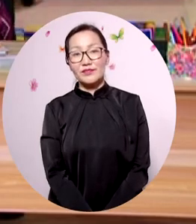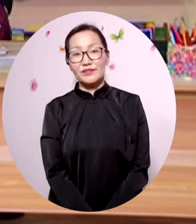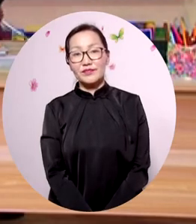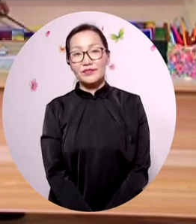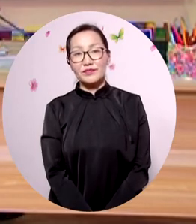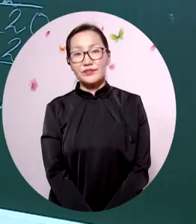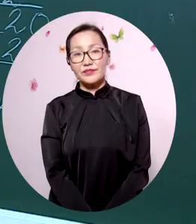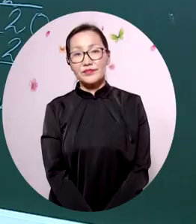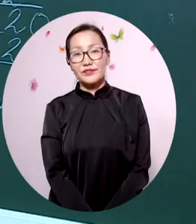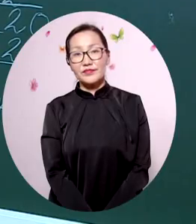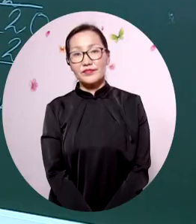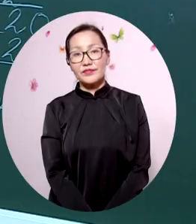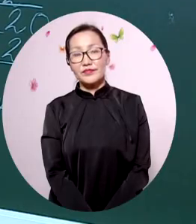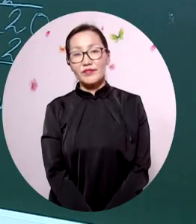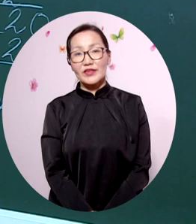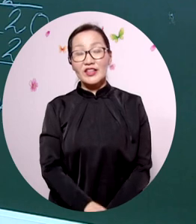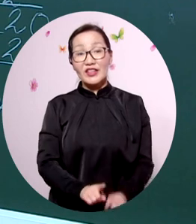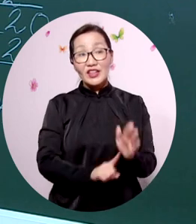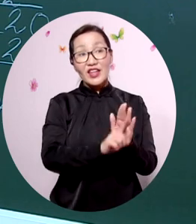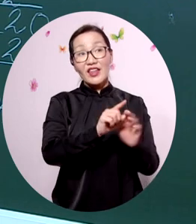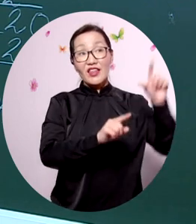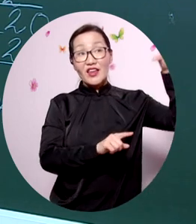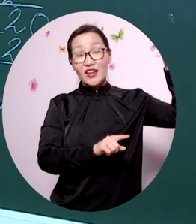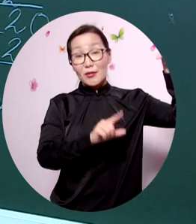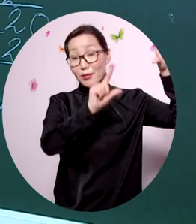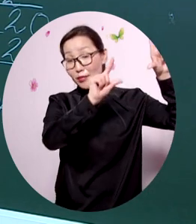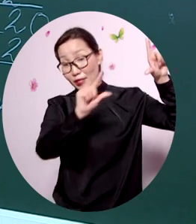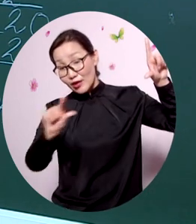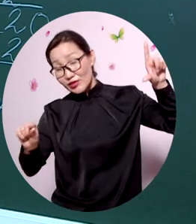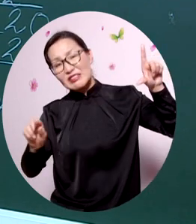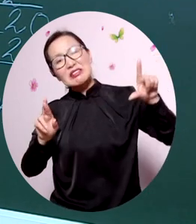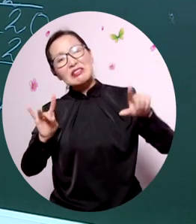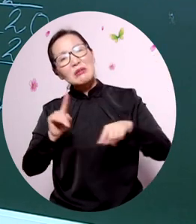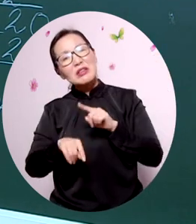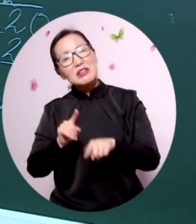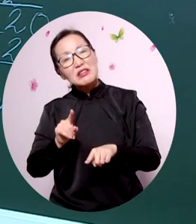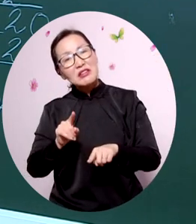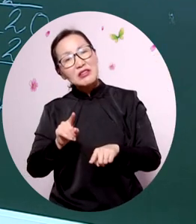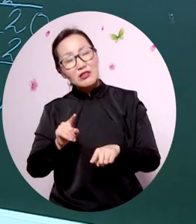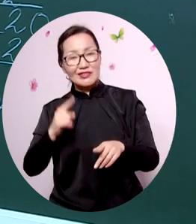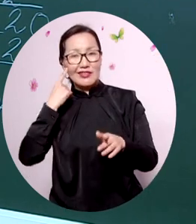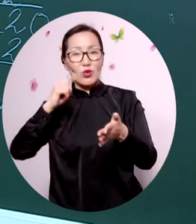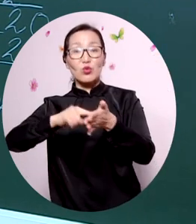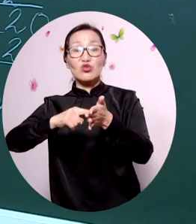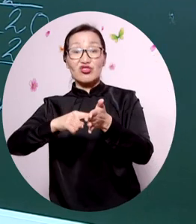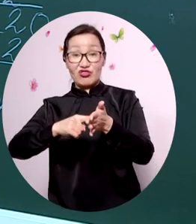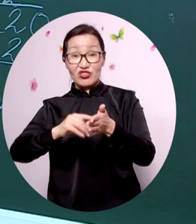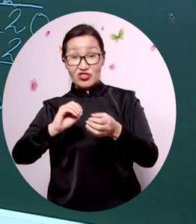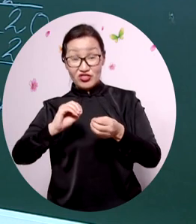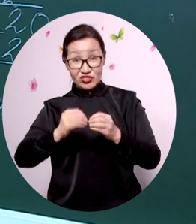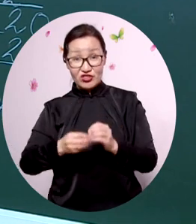Метр руу шилжүүлээ. Тэгэхээр их нэрнээс бага нэр рүү шилжүүлэхдээ ямар үйлдэл хийдэг вэ? Мэдээж үржих үйлдэл